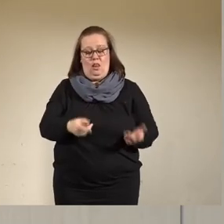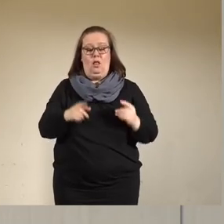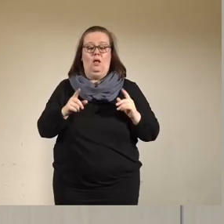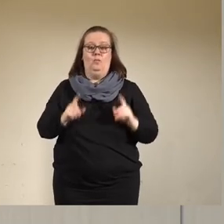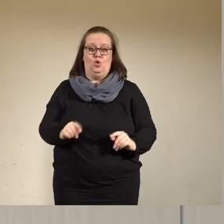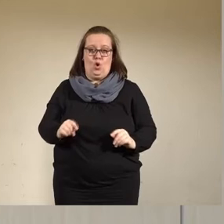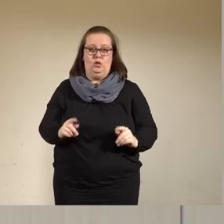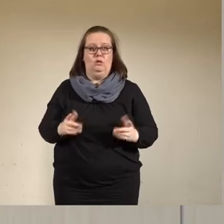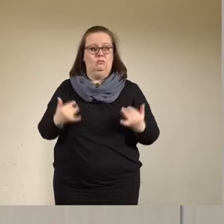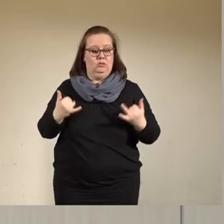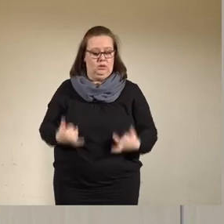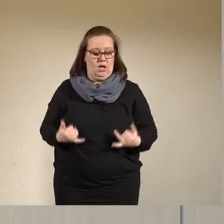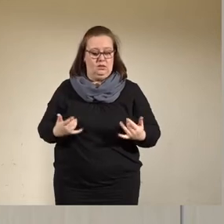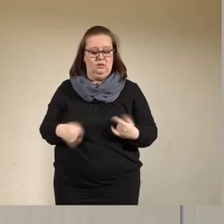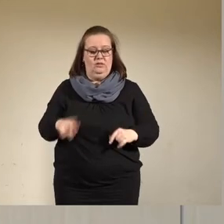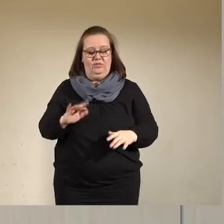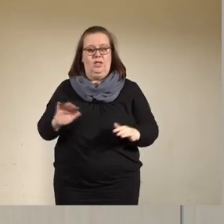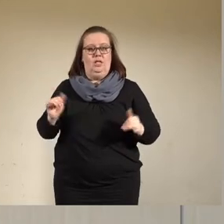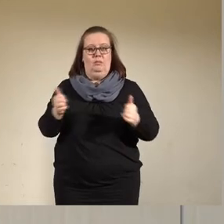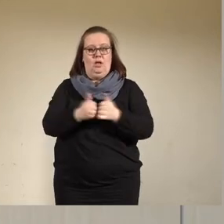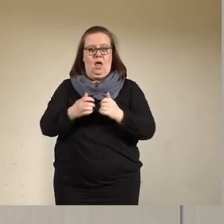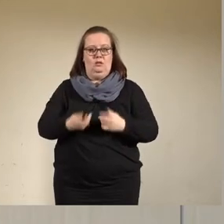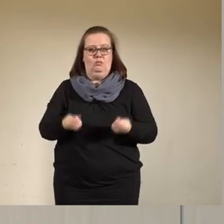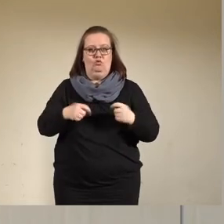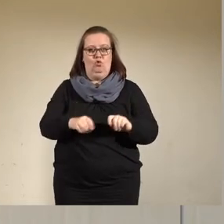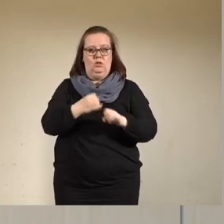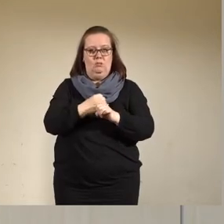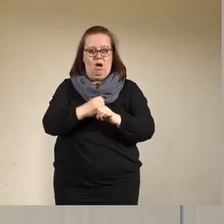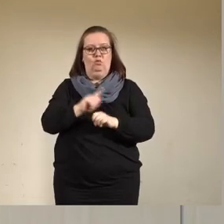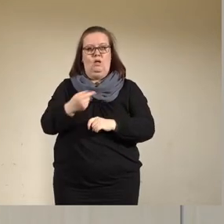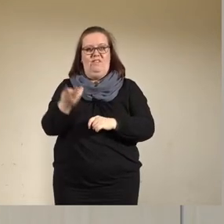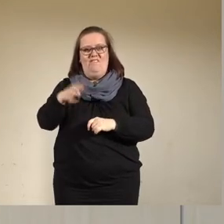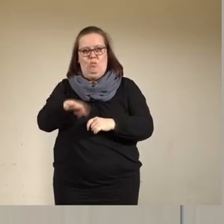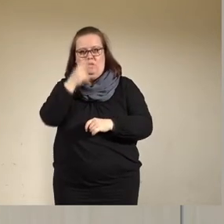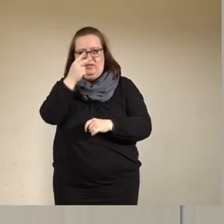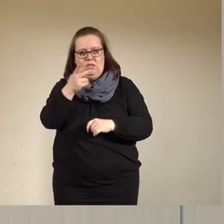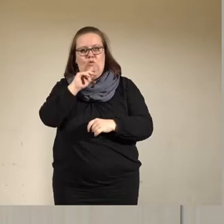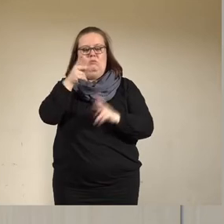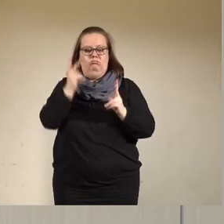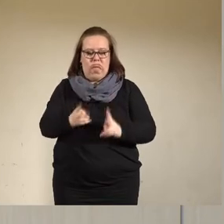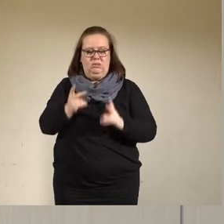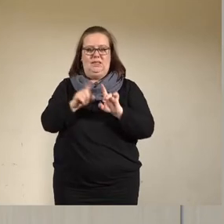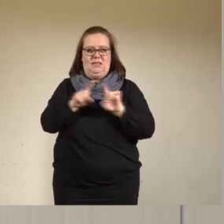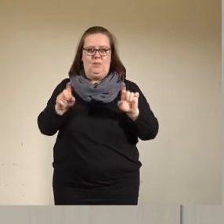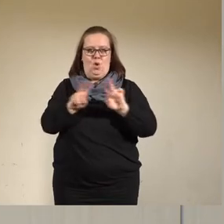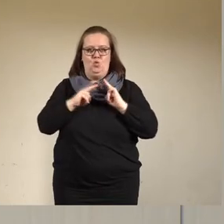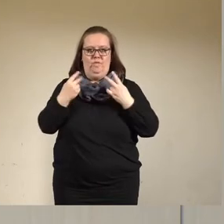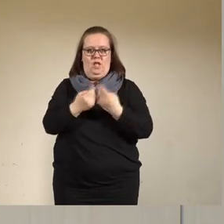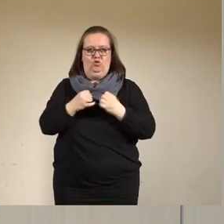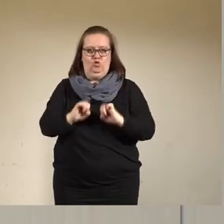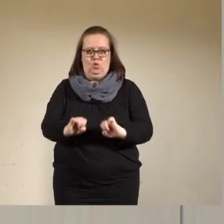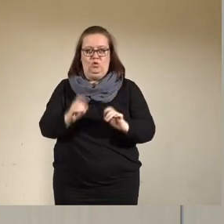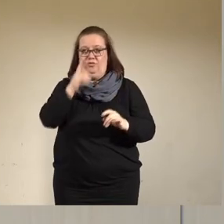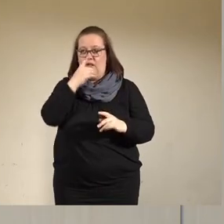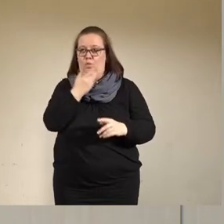heißt, wir könnten jetzt diesen Begleitbeschluss machen und dann sehen wir uns in 4 Monaten wieder und reden wirklich über Umweltschutz. Und wer